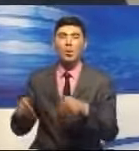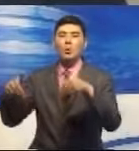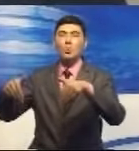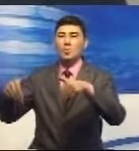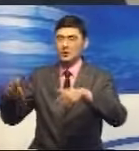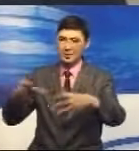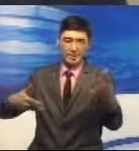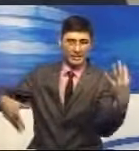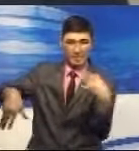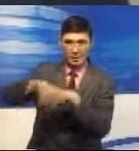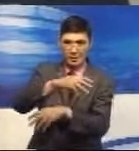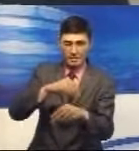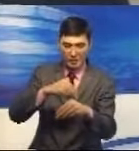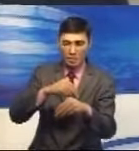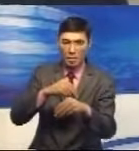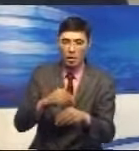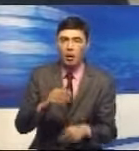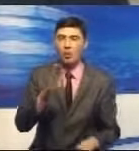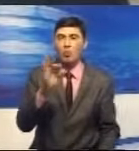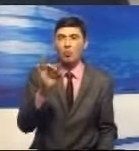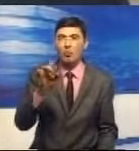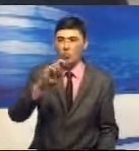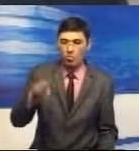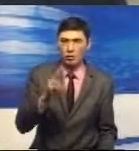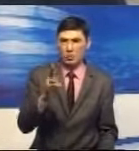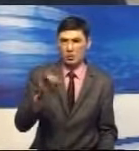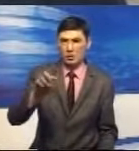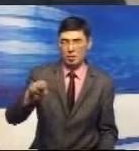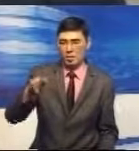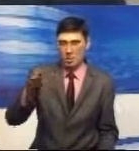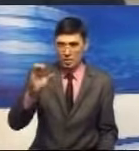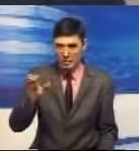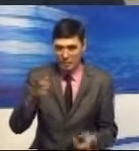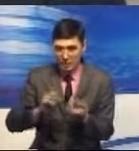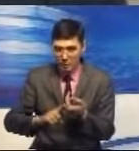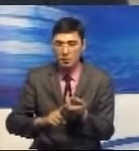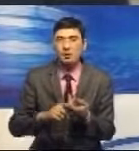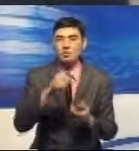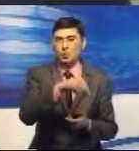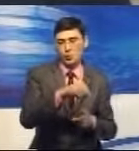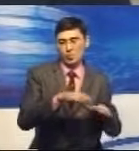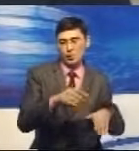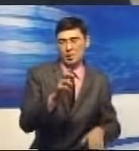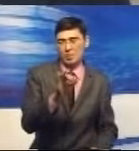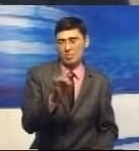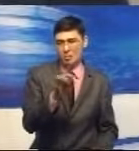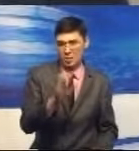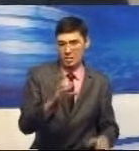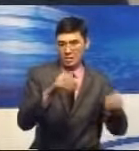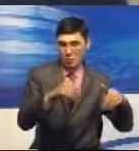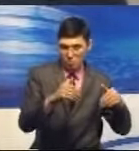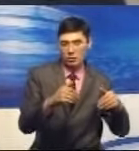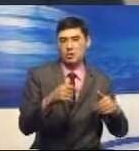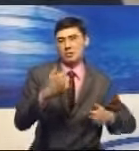данным. Енді осы колледждің базасында World Skills стандарттары бойынша аймақтық чемпионат өтетін болады. Мұнда өзін жетік меңгергендер бас